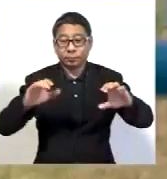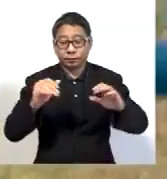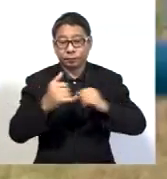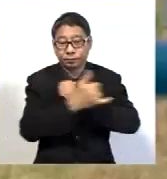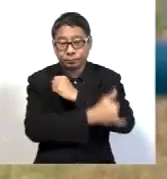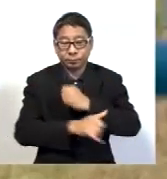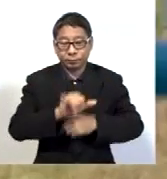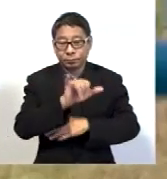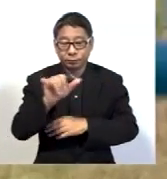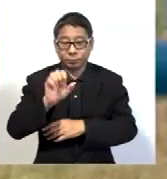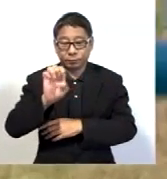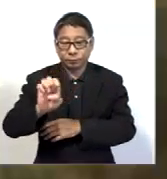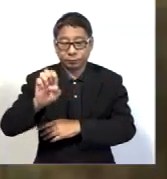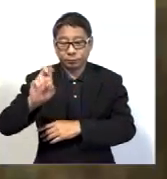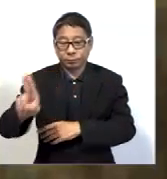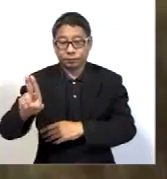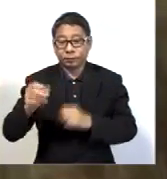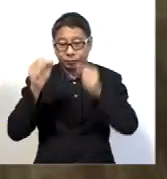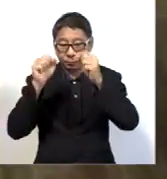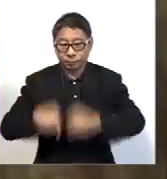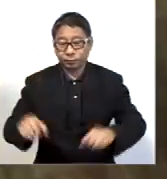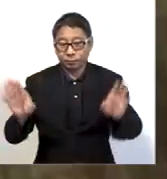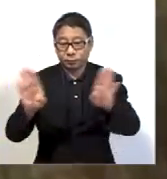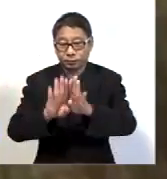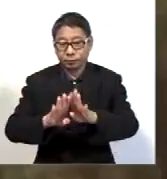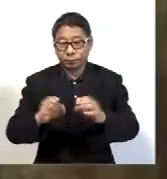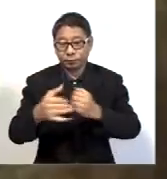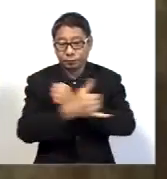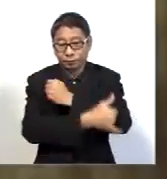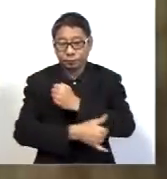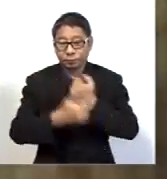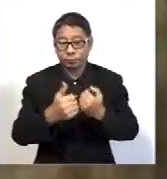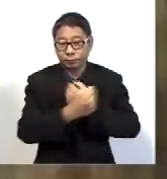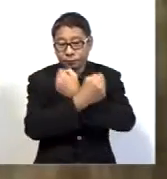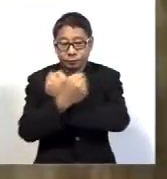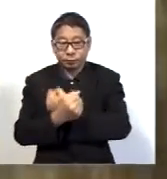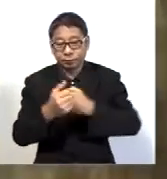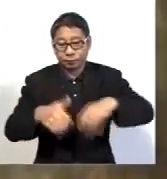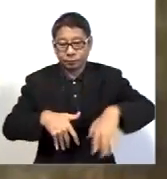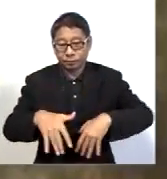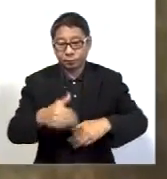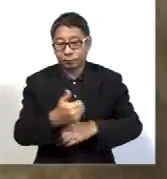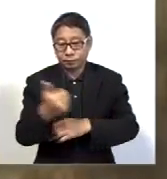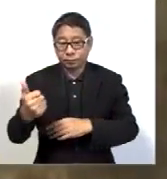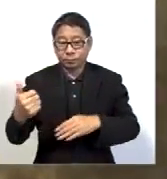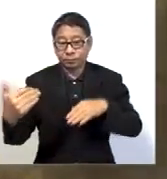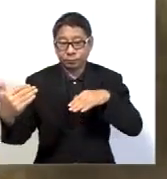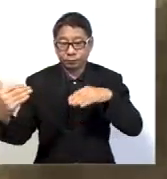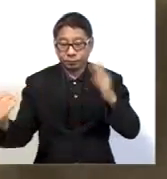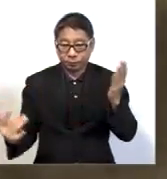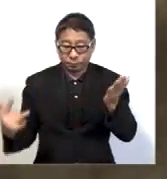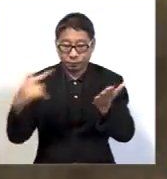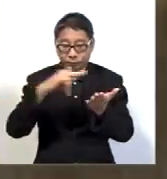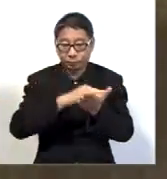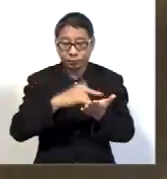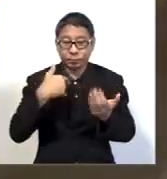ประเทศในกลุ่มสหภาพยุโรปหรือว่า EU มีมติปิดพื้นที่ชายแดนทั้งหมดเพื่อป้องกันไม่ให้ประชาชนจากประเทศอื่นเดินทางเข้ามา